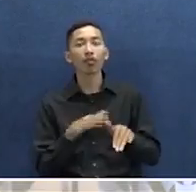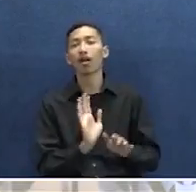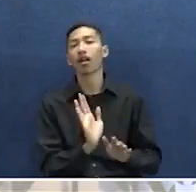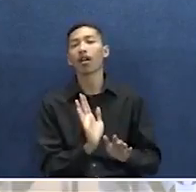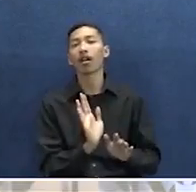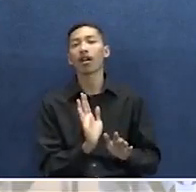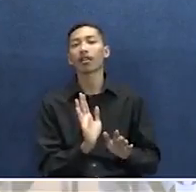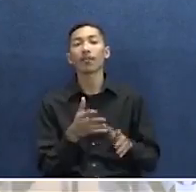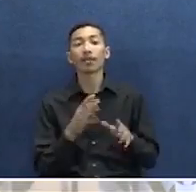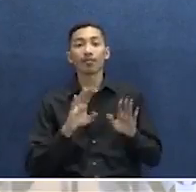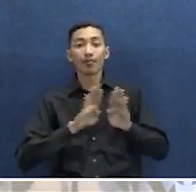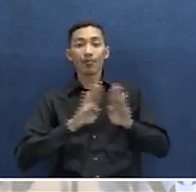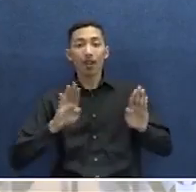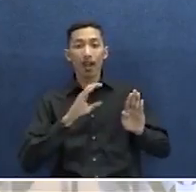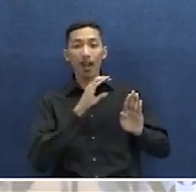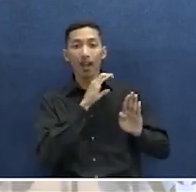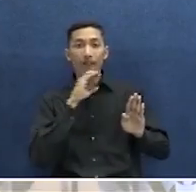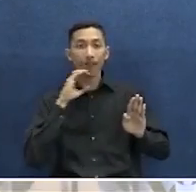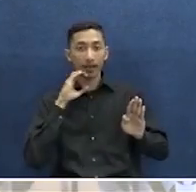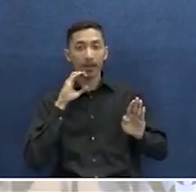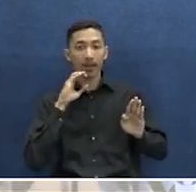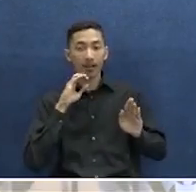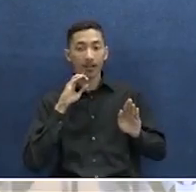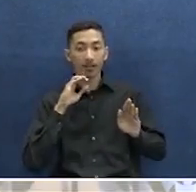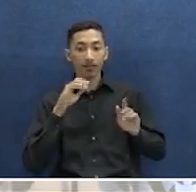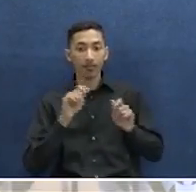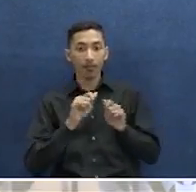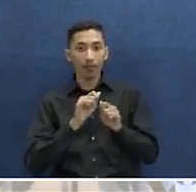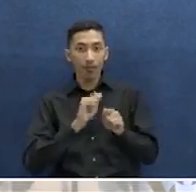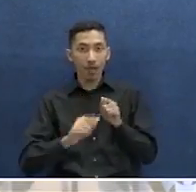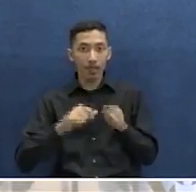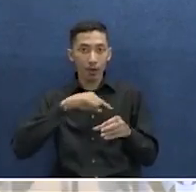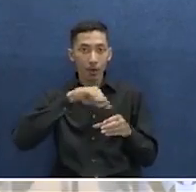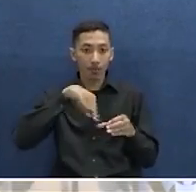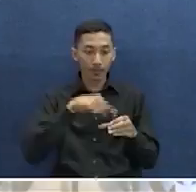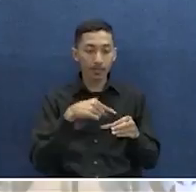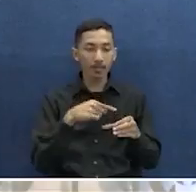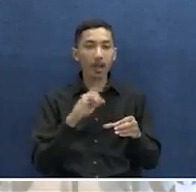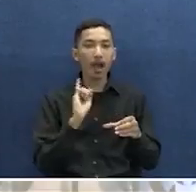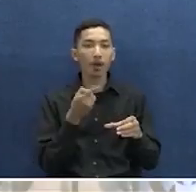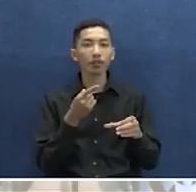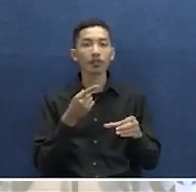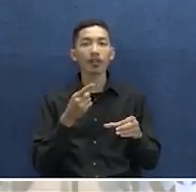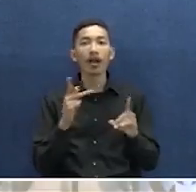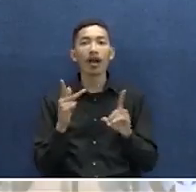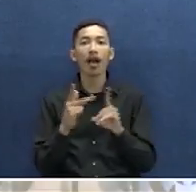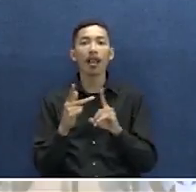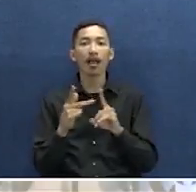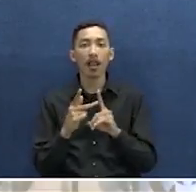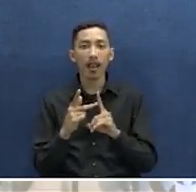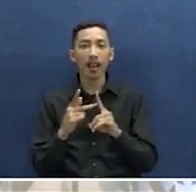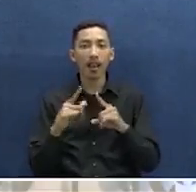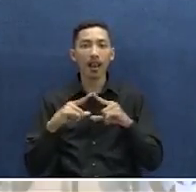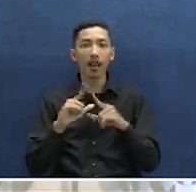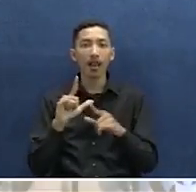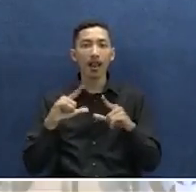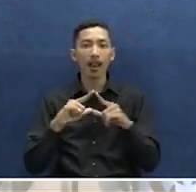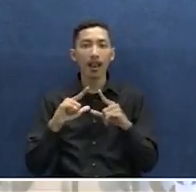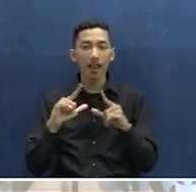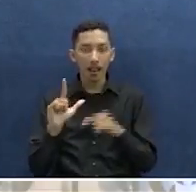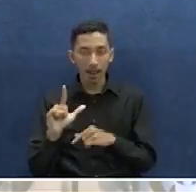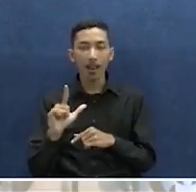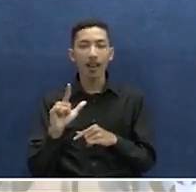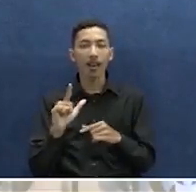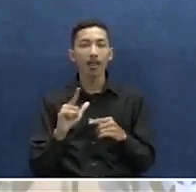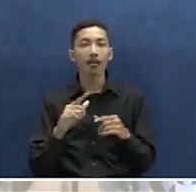bikin kopi nggak bikin itu harus enak dari sumber-sumber yang halal thoyyib tapi juga berkualitas